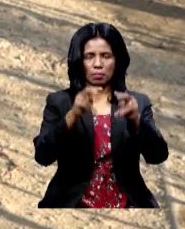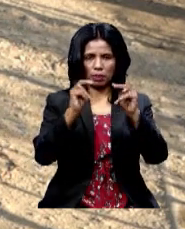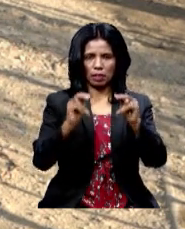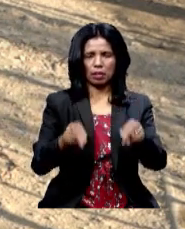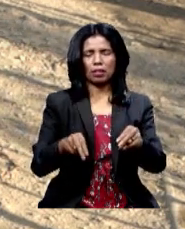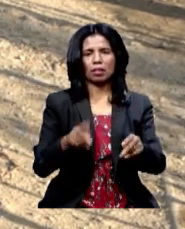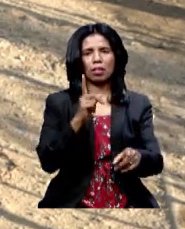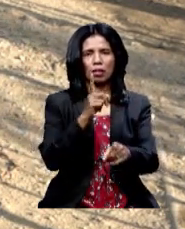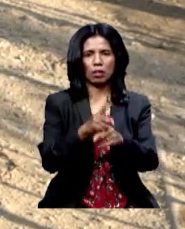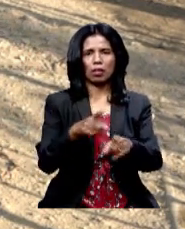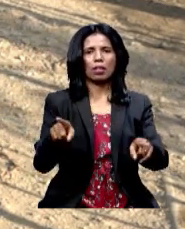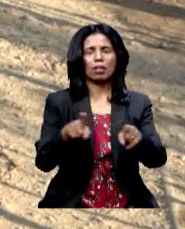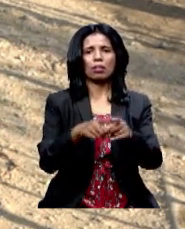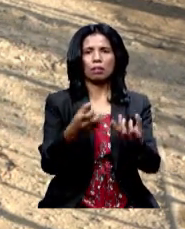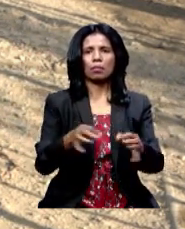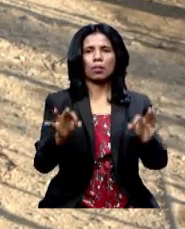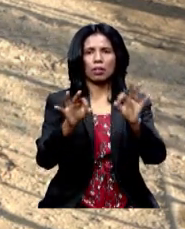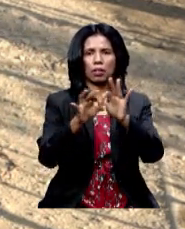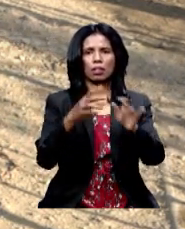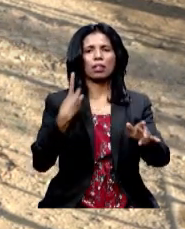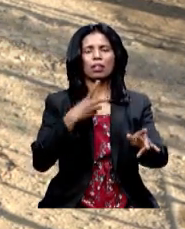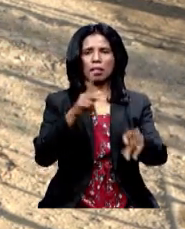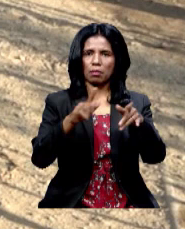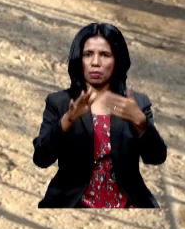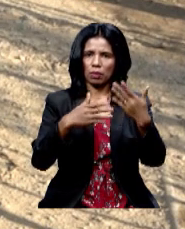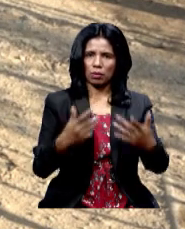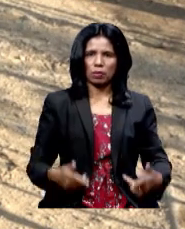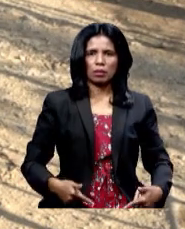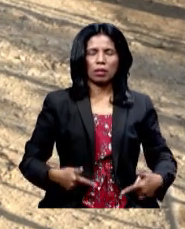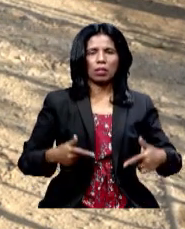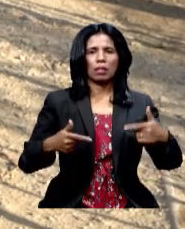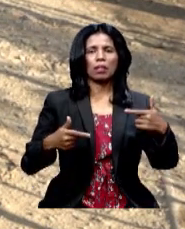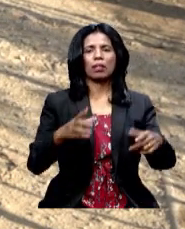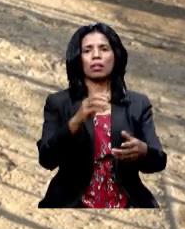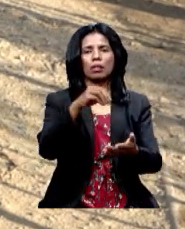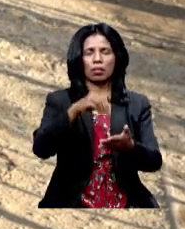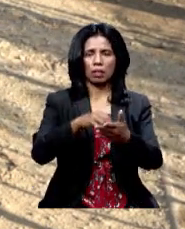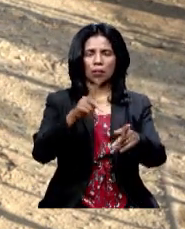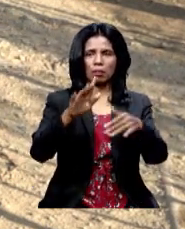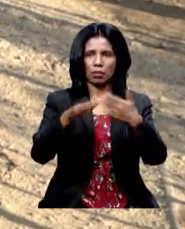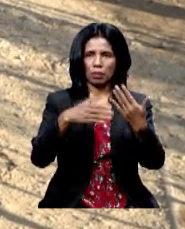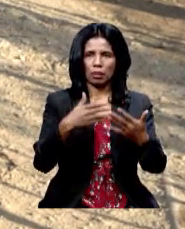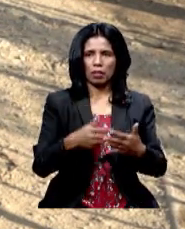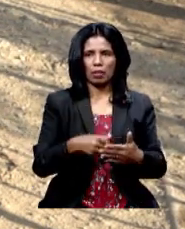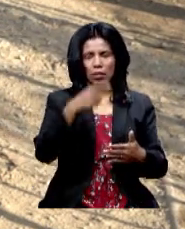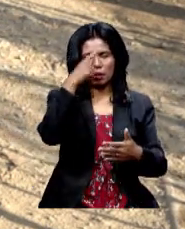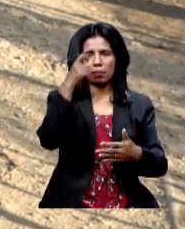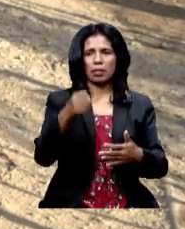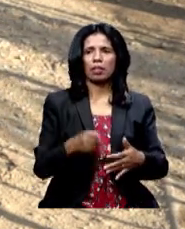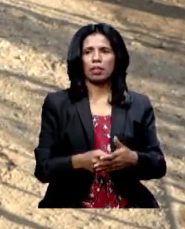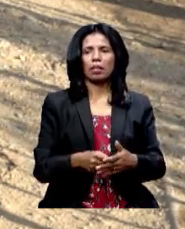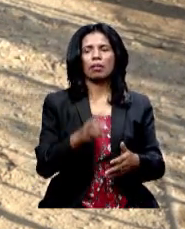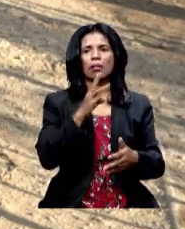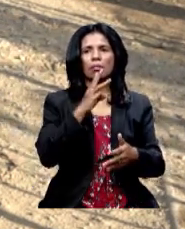básico nebesai essencial ba ITM memoris nomus ba criatura hutu-hutu. Tambane be